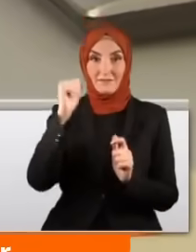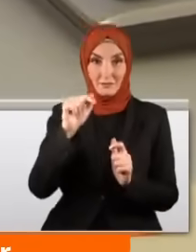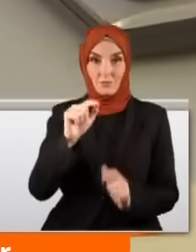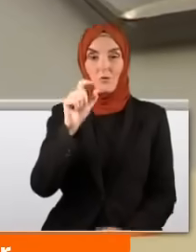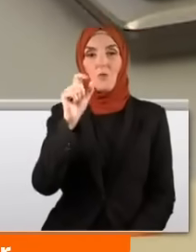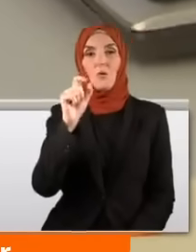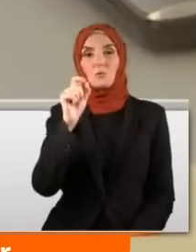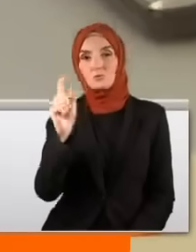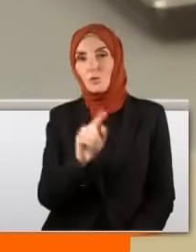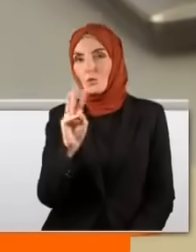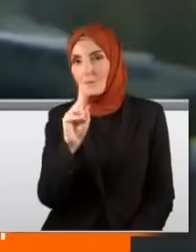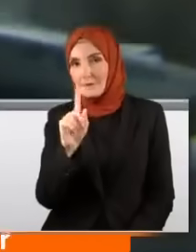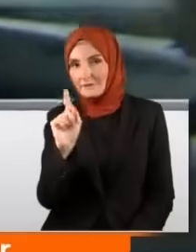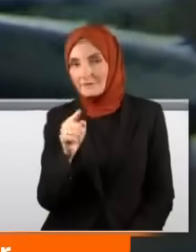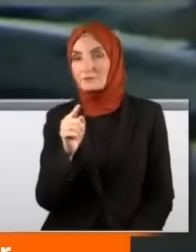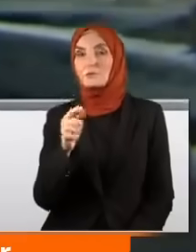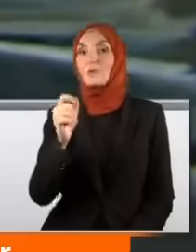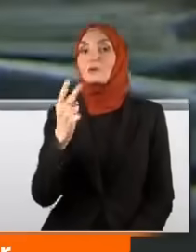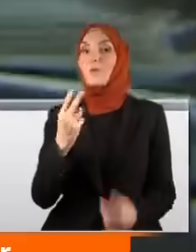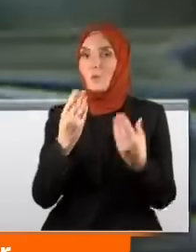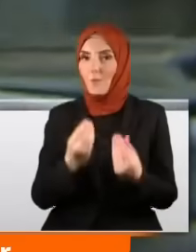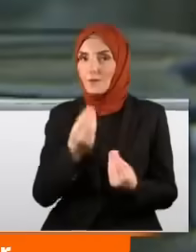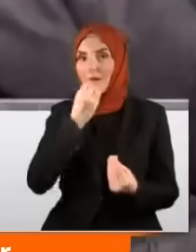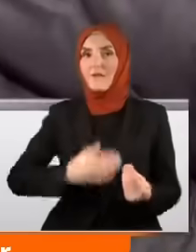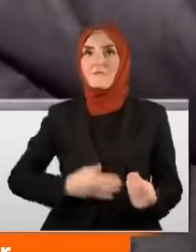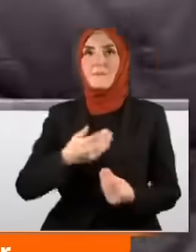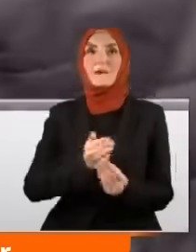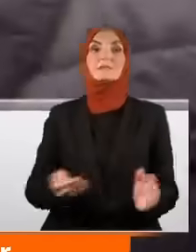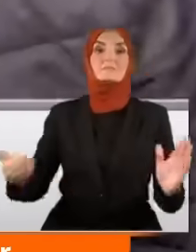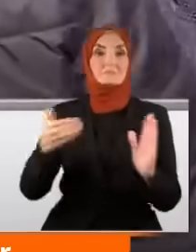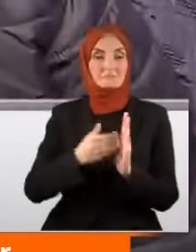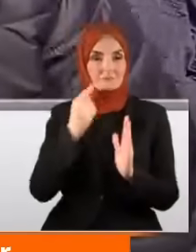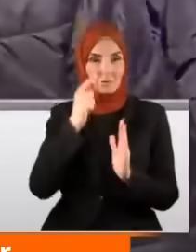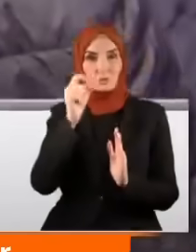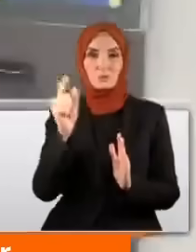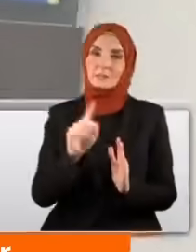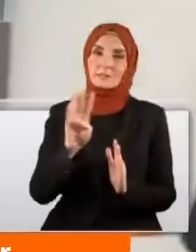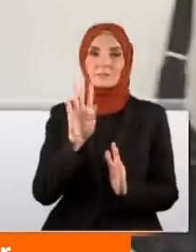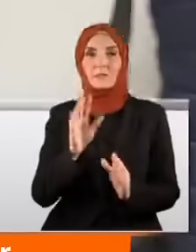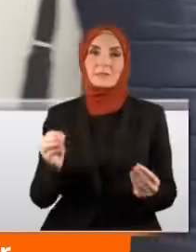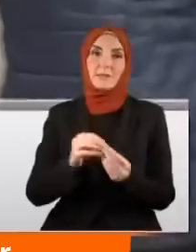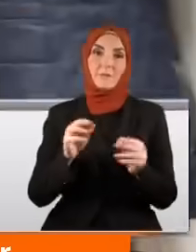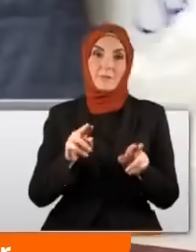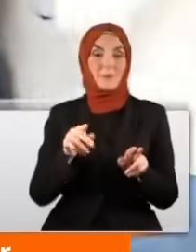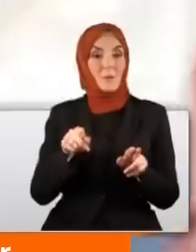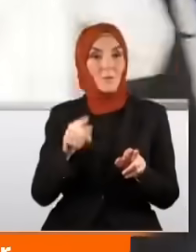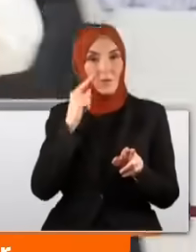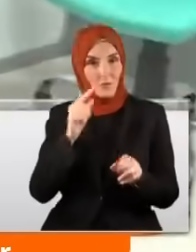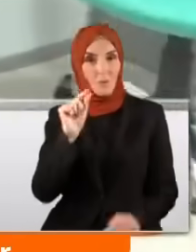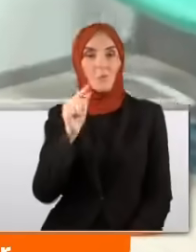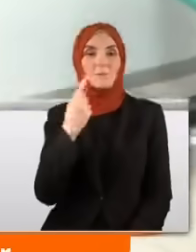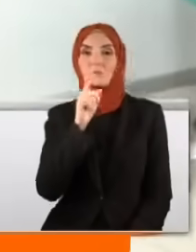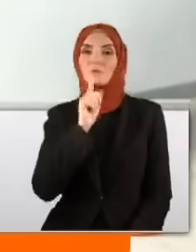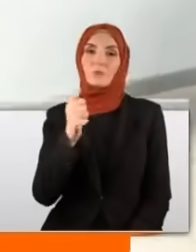açıklanır buna bir de refah Payı eklenirse zam oranı % 45'i bulacak ki bu da 11.15 demek